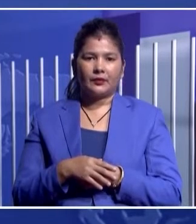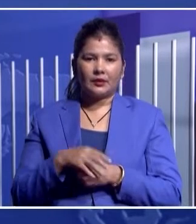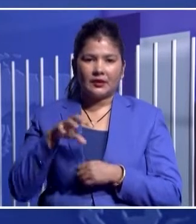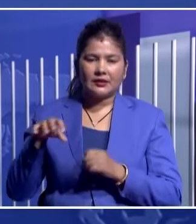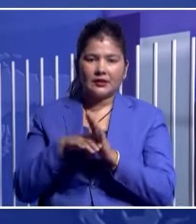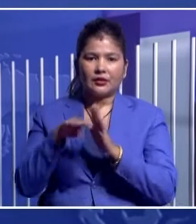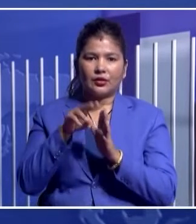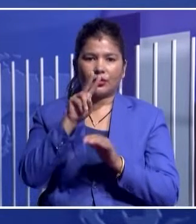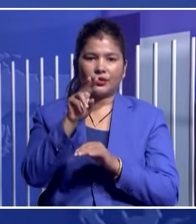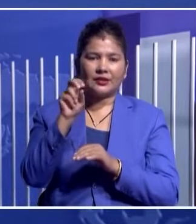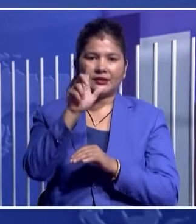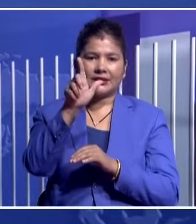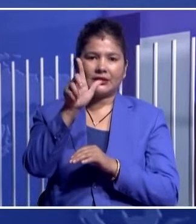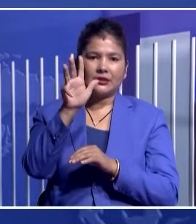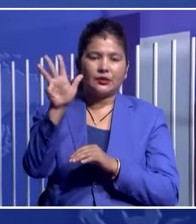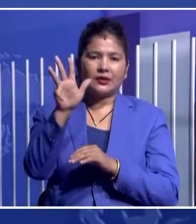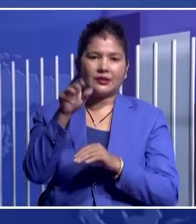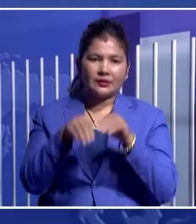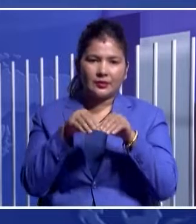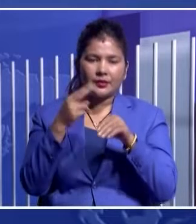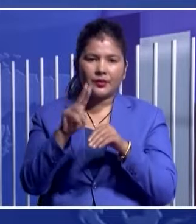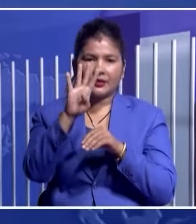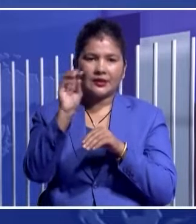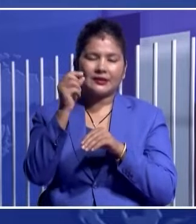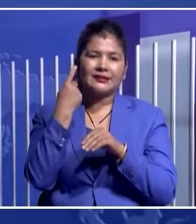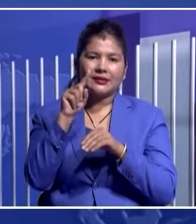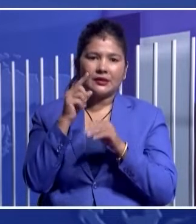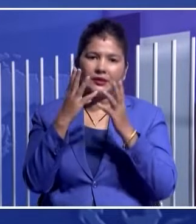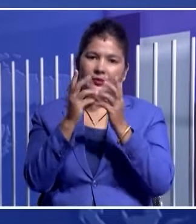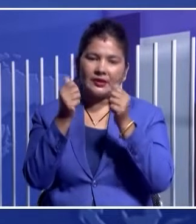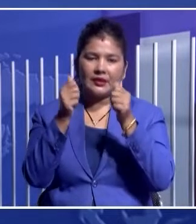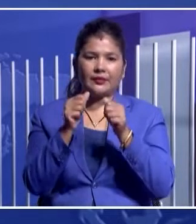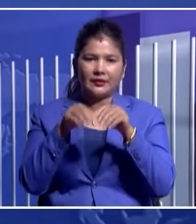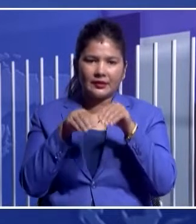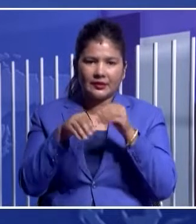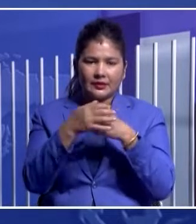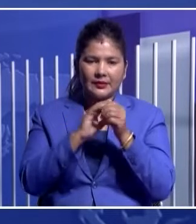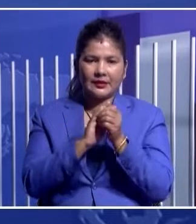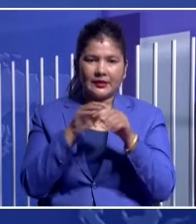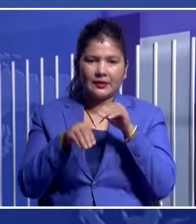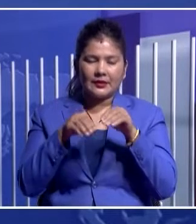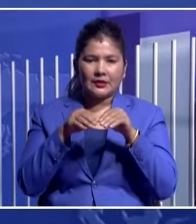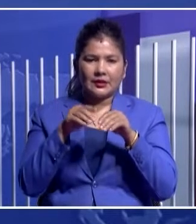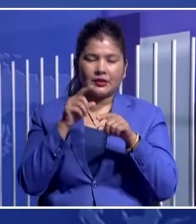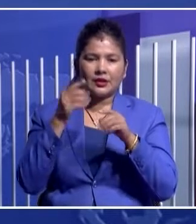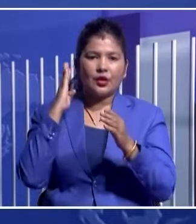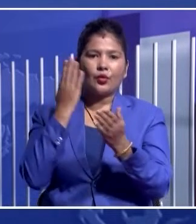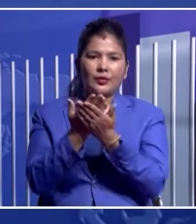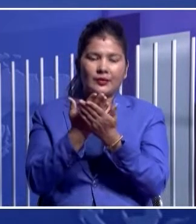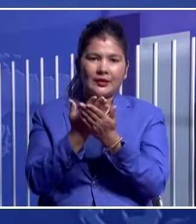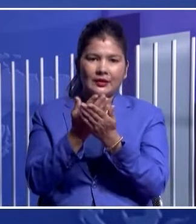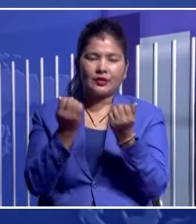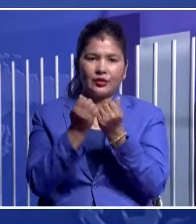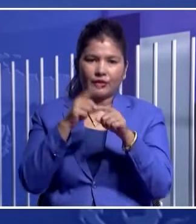स्थानीय तह 2079 को निर्वाचन भएको 40 दिन बितिसक्दा पनि देशभरका निर्वाचन कार्यालयले उम्मेदवारले गरेको खर्च विवरण अझै पठाएका